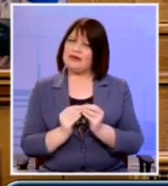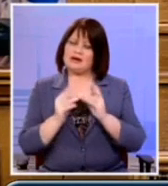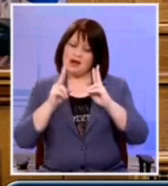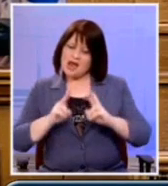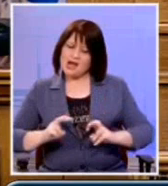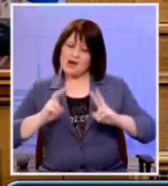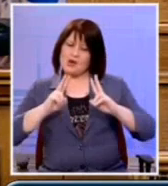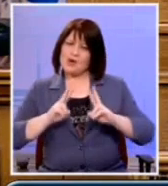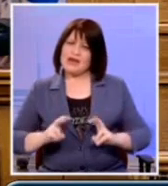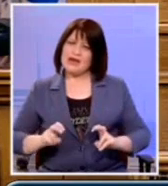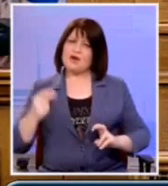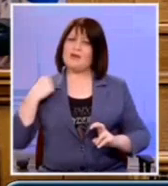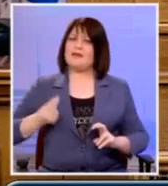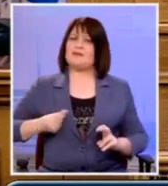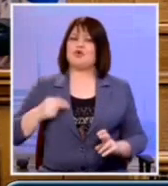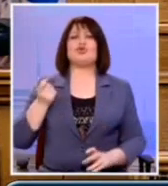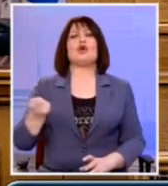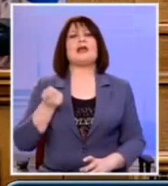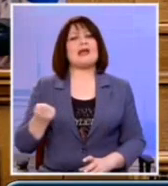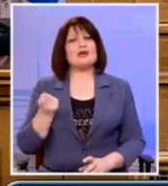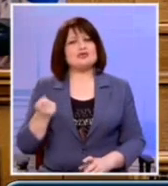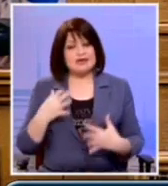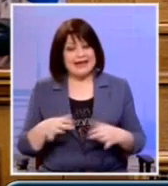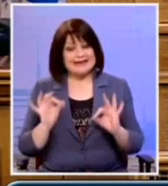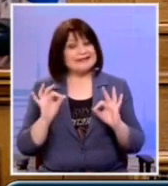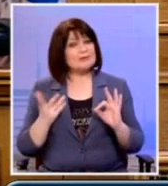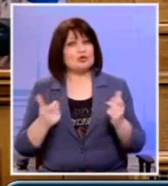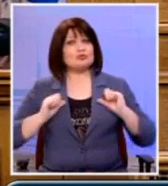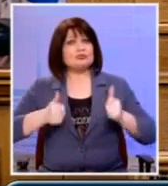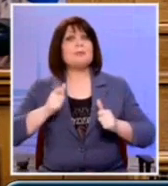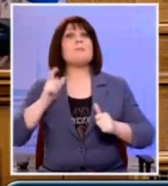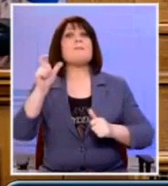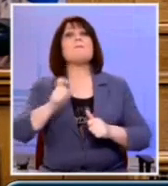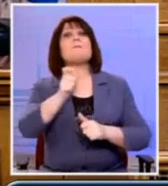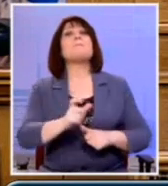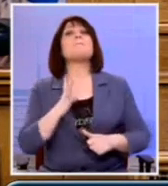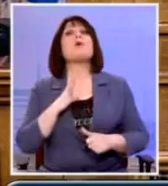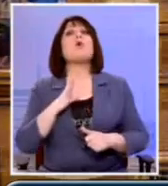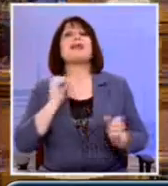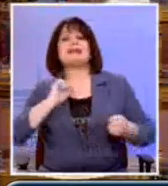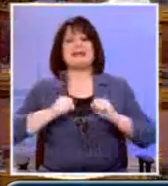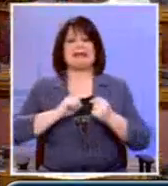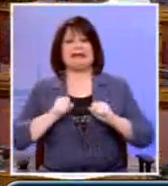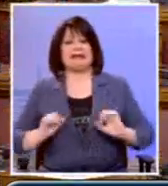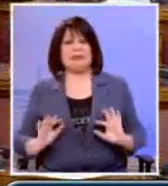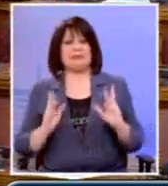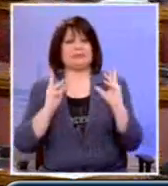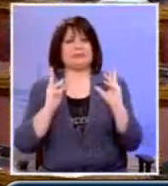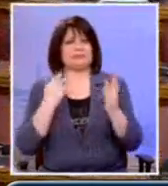έλεγχος στο δημόσιο χρέος ξεκίνησε ως μια πρωτοβουλία των πολιτών, ως μια κινηματική πρωτοβουλία της